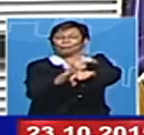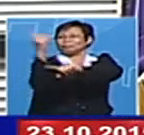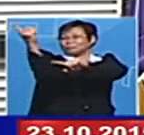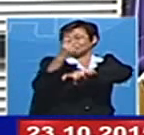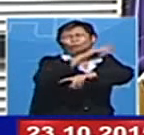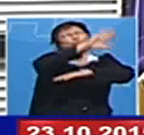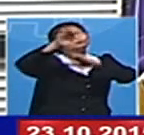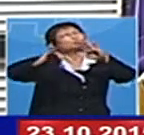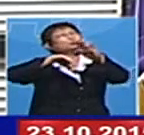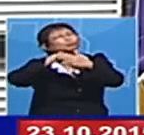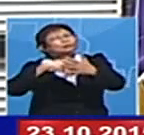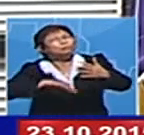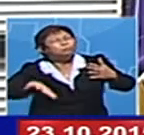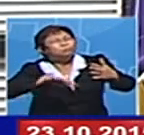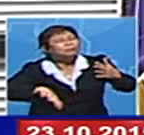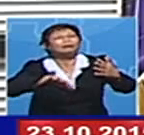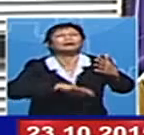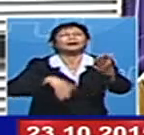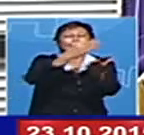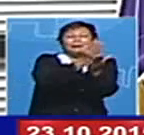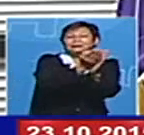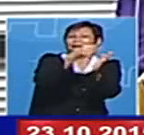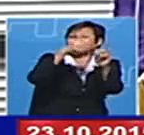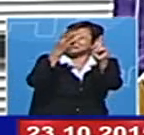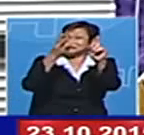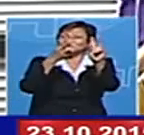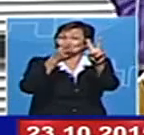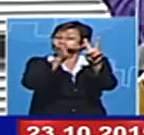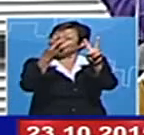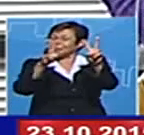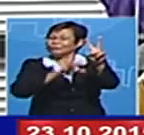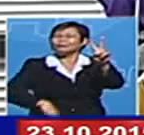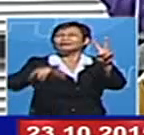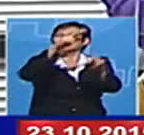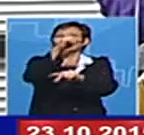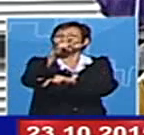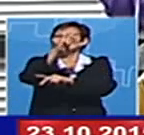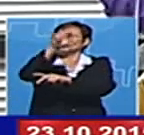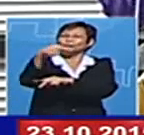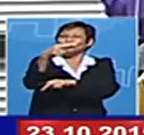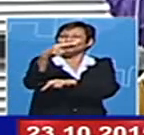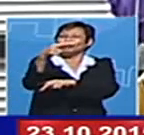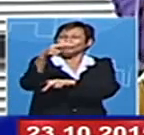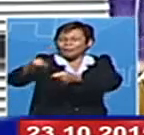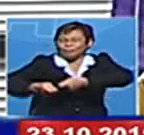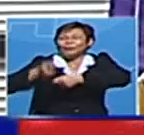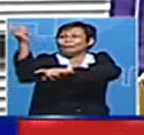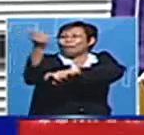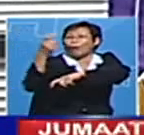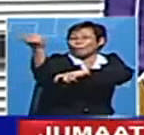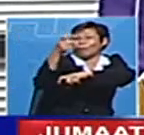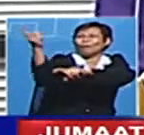keseluruhannya pula melalui bajet ini seramai 300000 pekebun getah